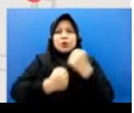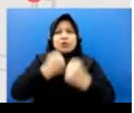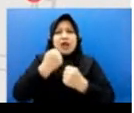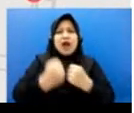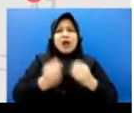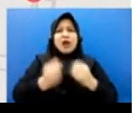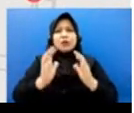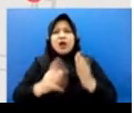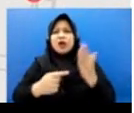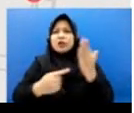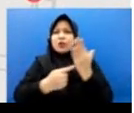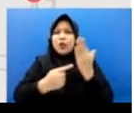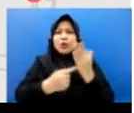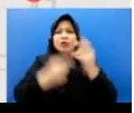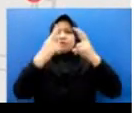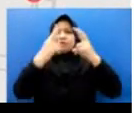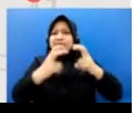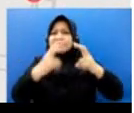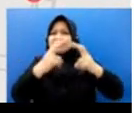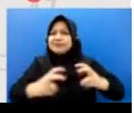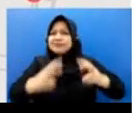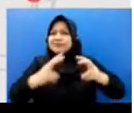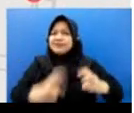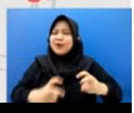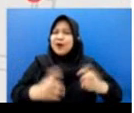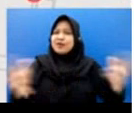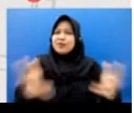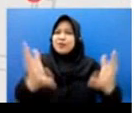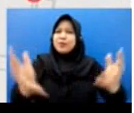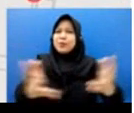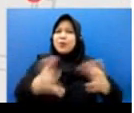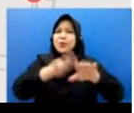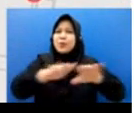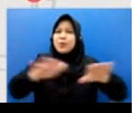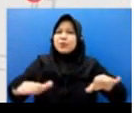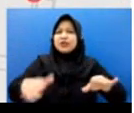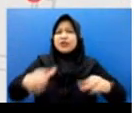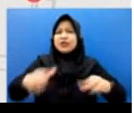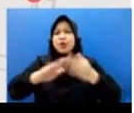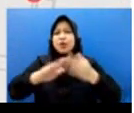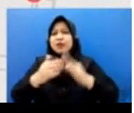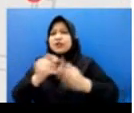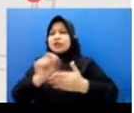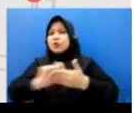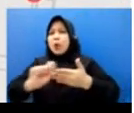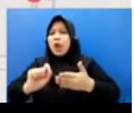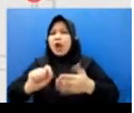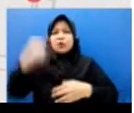teknologi dan khususnya menggugah murid dan komunitas di sekolah untuk terus dan terus berpikir kritis?